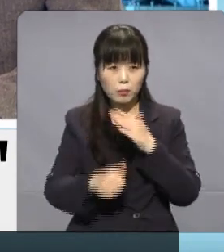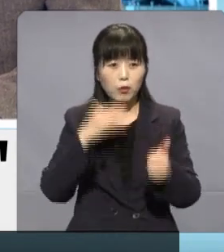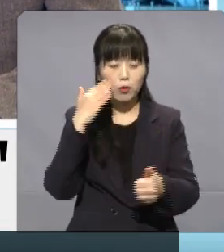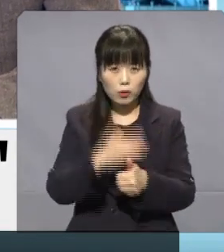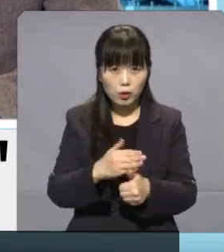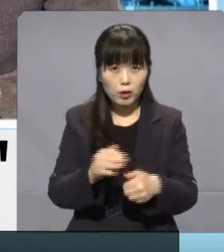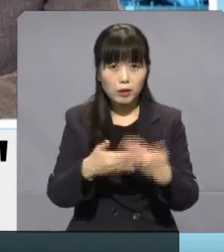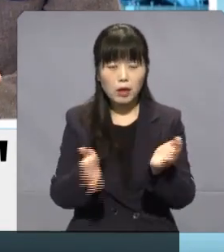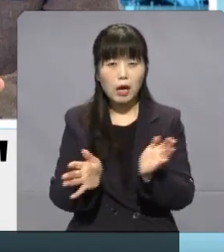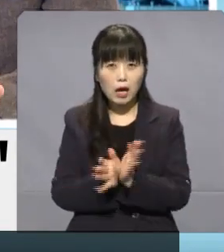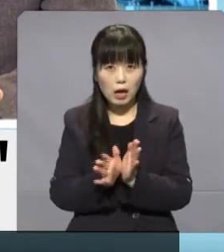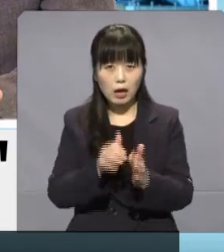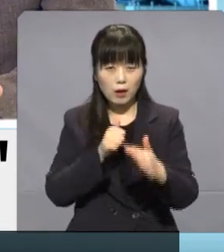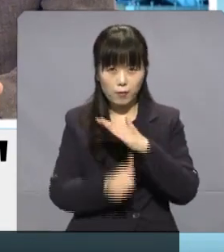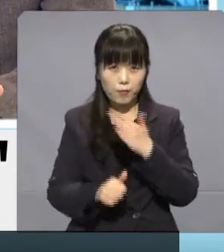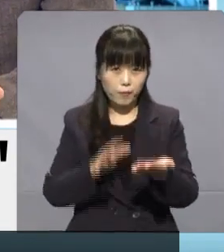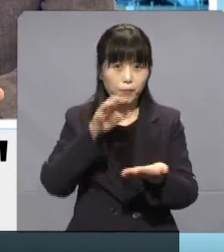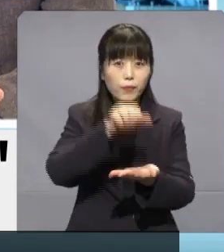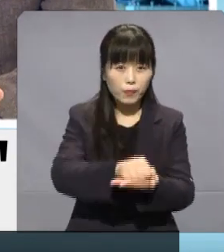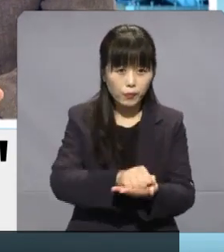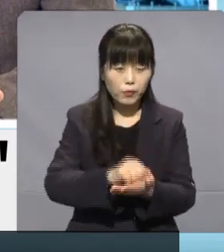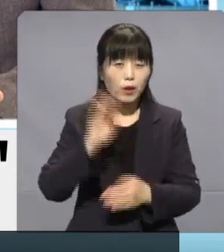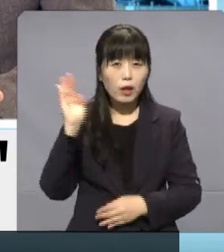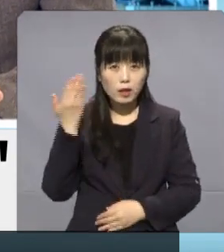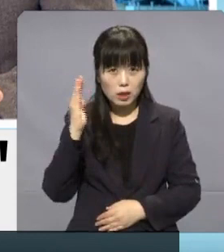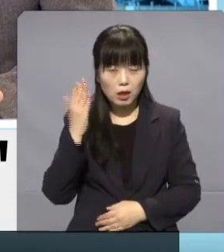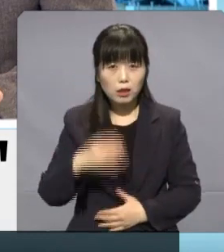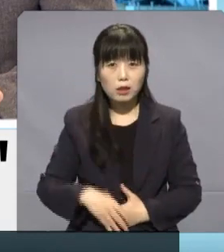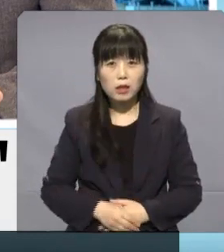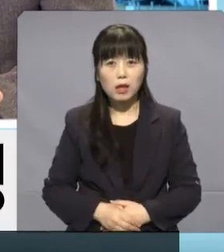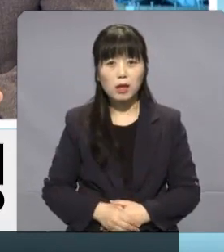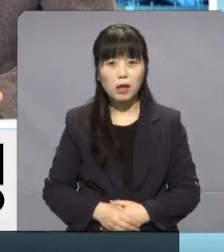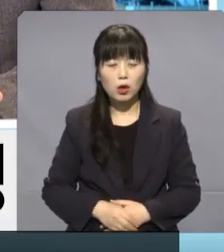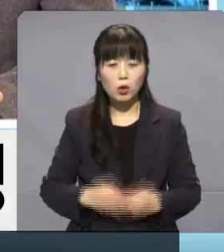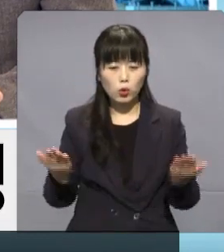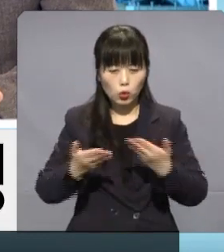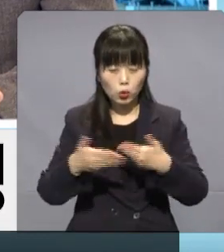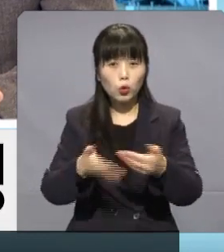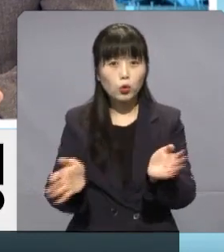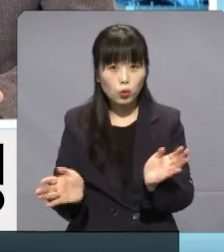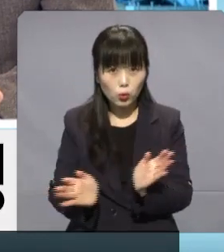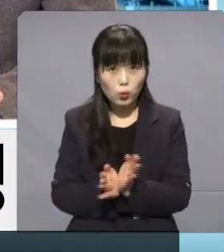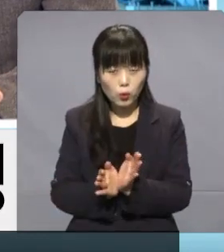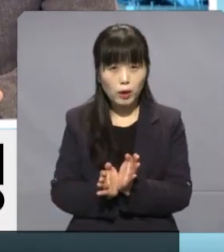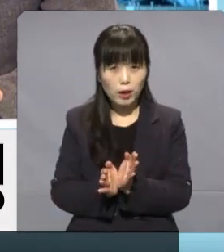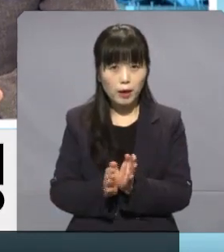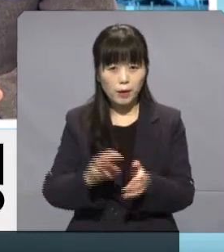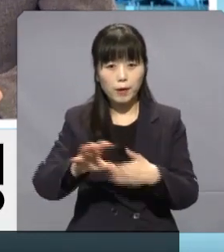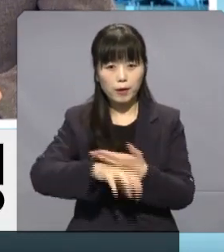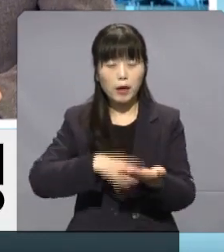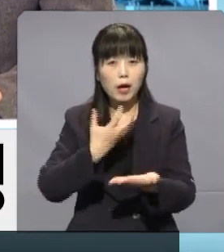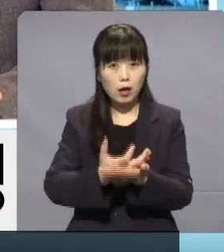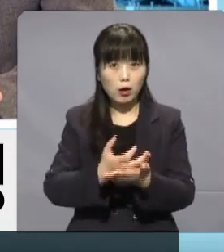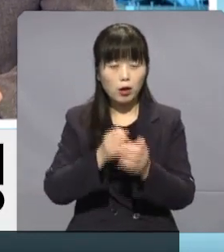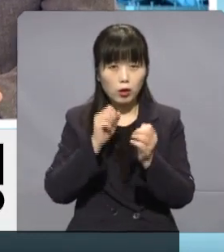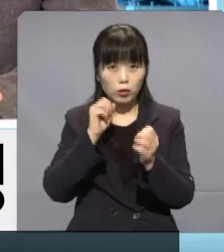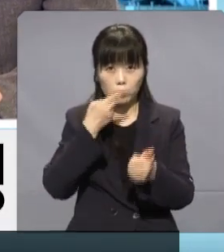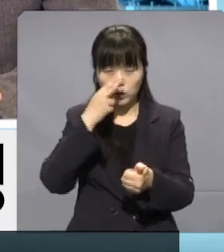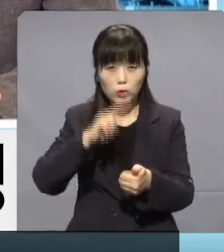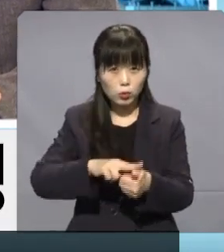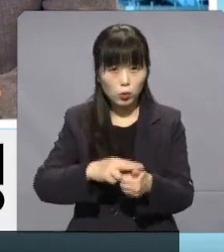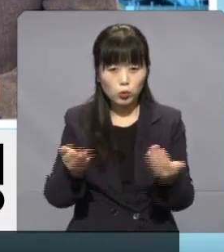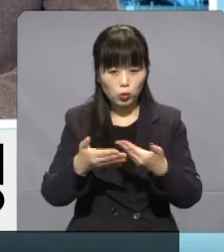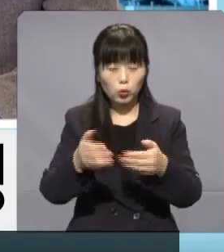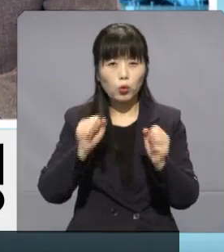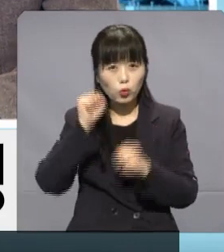당권 장악까지 가는 과정과, 그리고 최근에, 소위 노동조합에 대한 뭐, 그 개혁 시도, 그리고 소위